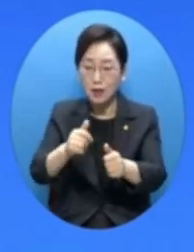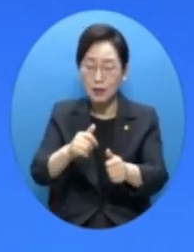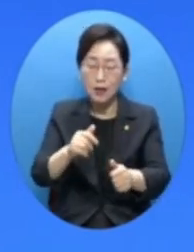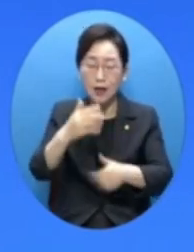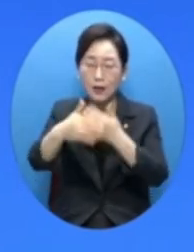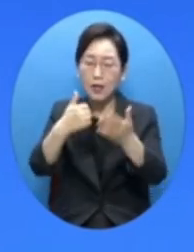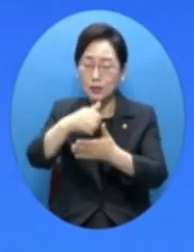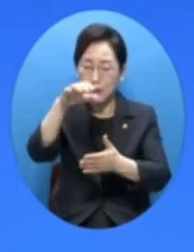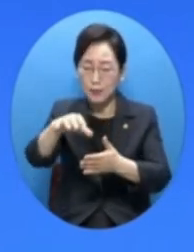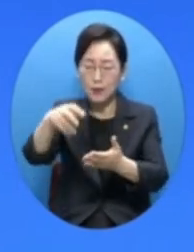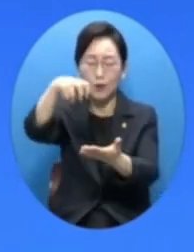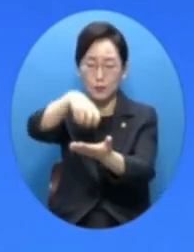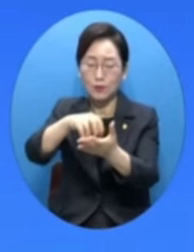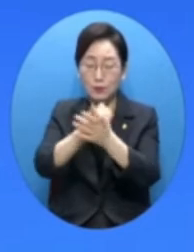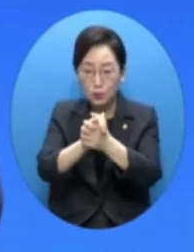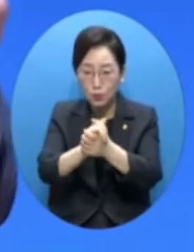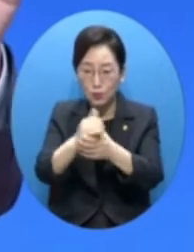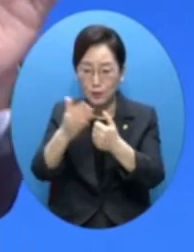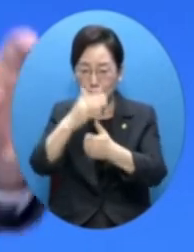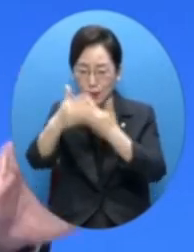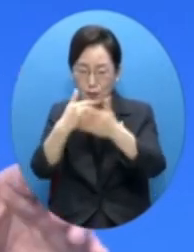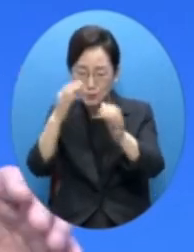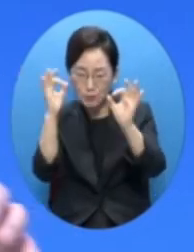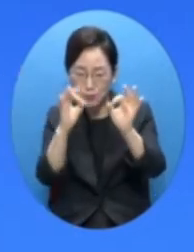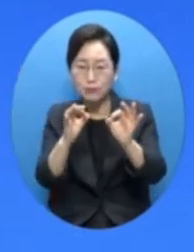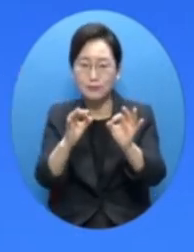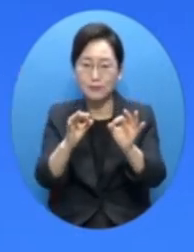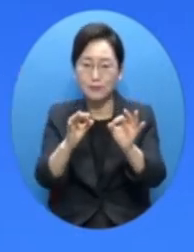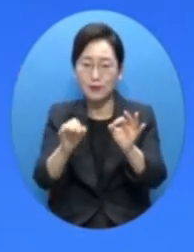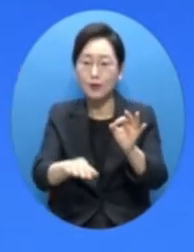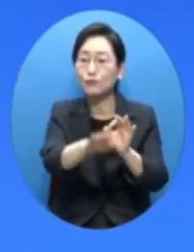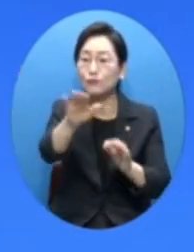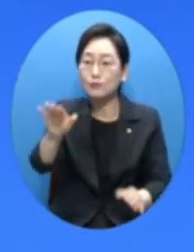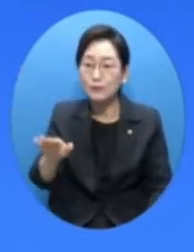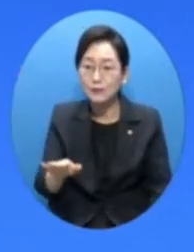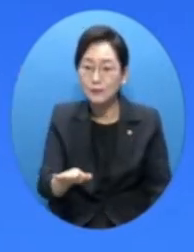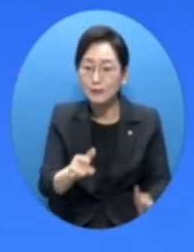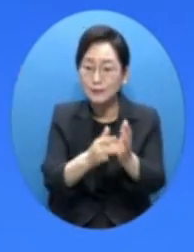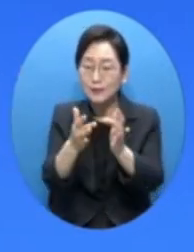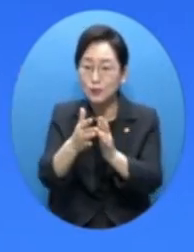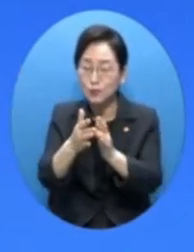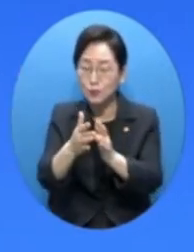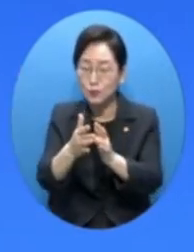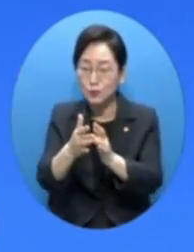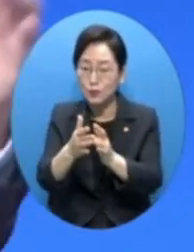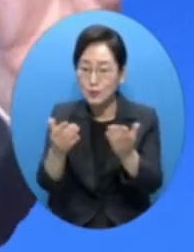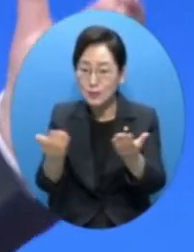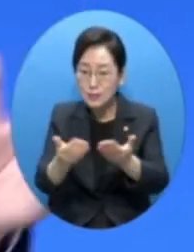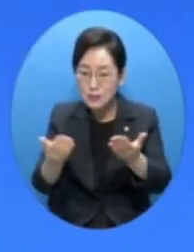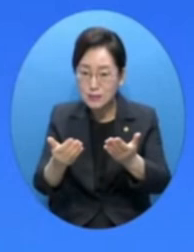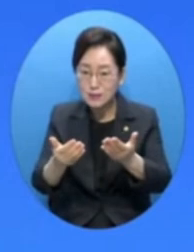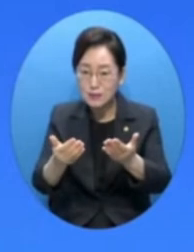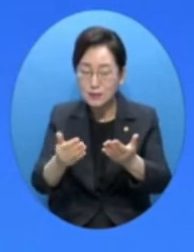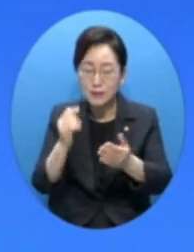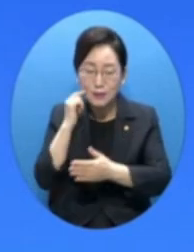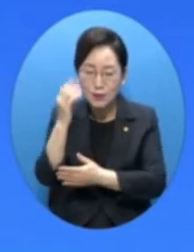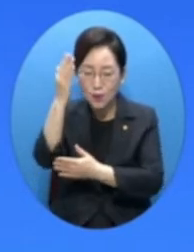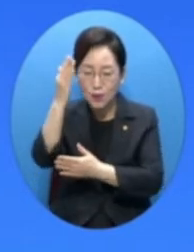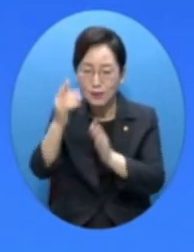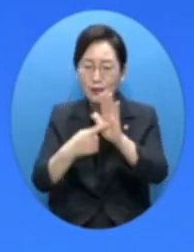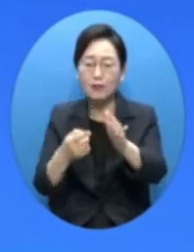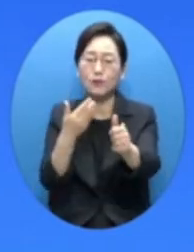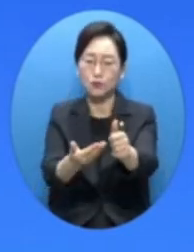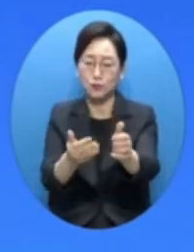하나님 앞에서 엎드려 기도하기 때문에 하나님께서 우리 예수님이 하시는 그 모든 일 가운데 주님의 영광을 나타내 주셨던